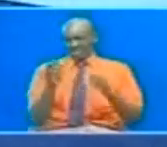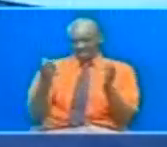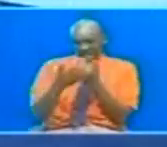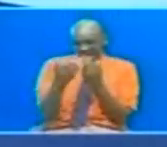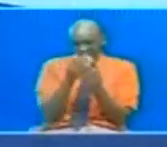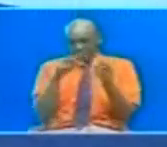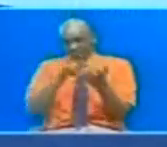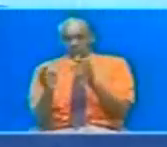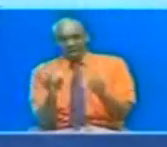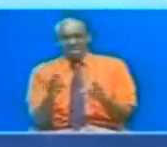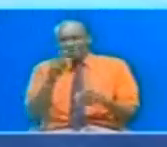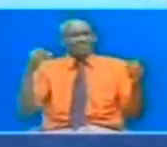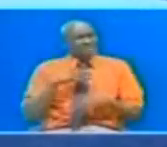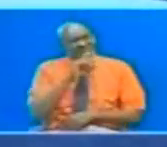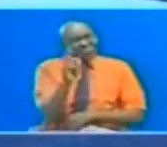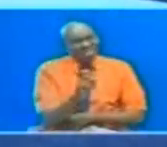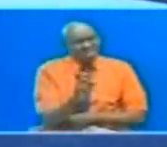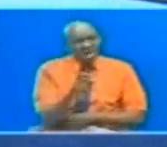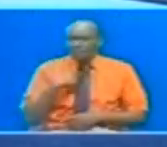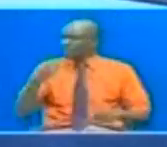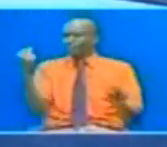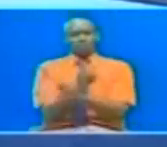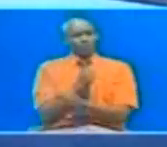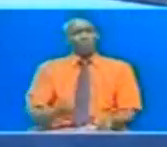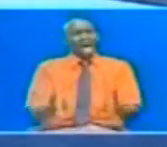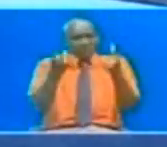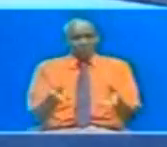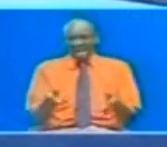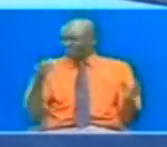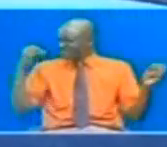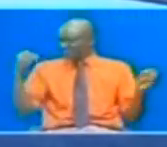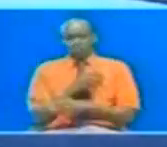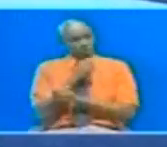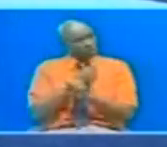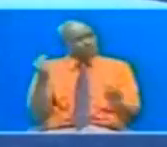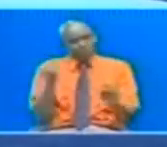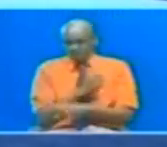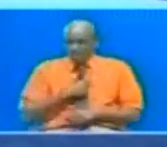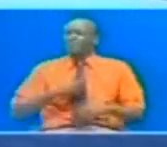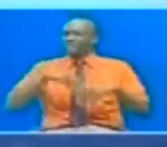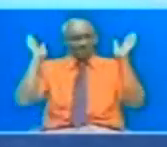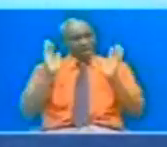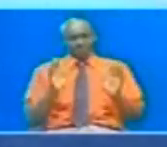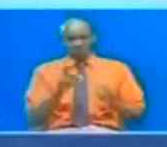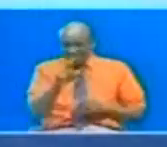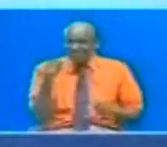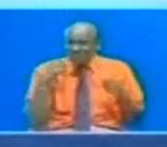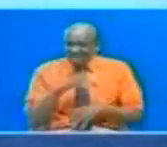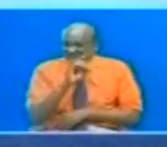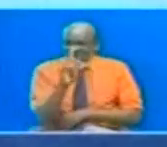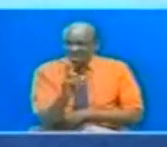nisianguke. Uh-huh. Na uogopi? Mi uh-huh. Akisiezi rushwa hivyo alafu niache tu hivyo. Mimi ningekuwa nime give up kitambo.